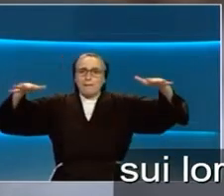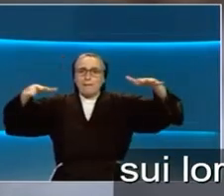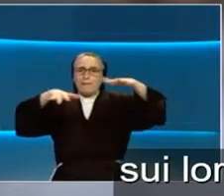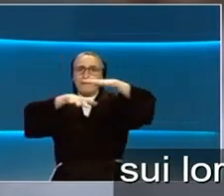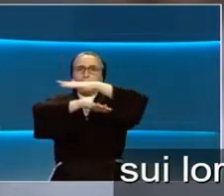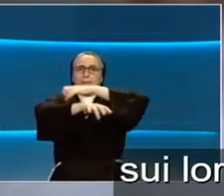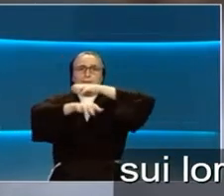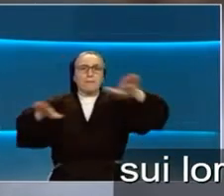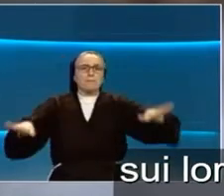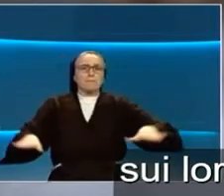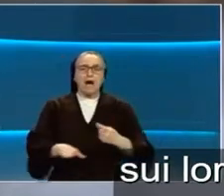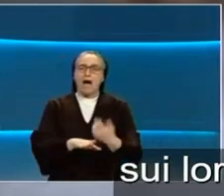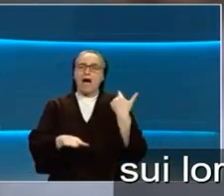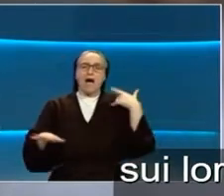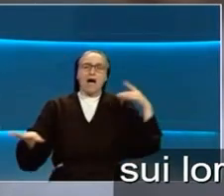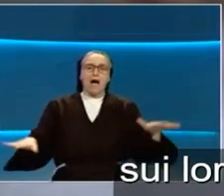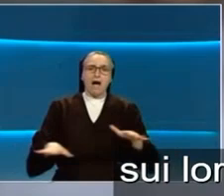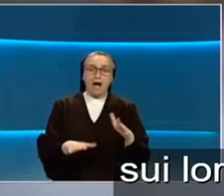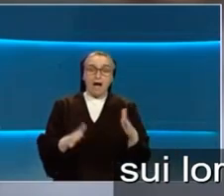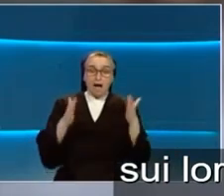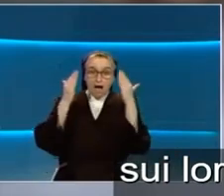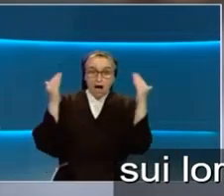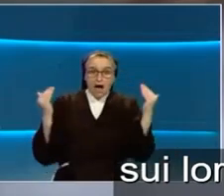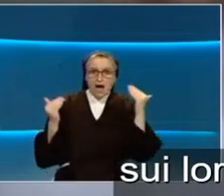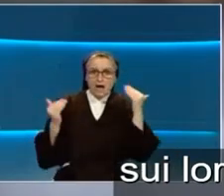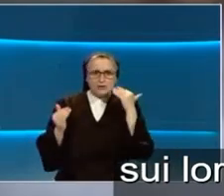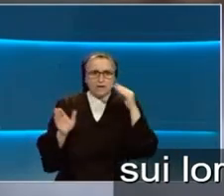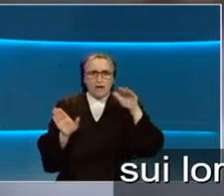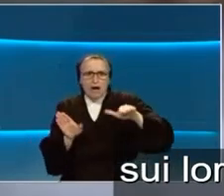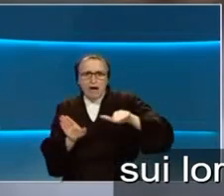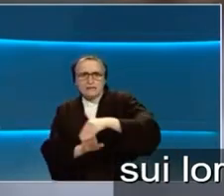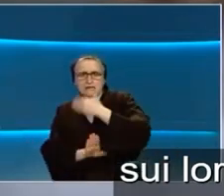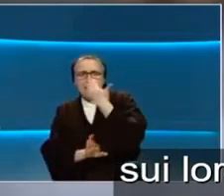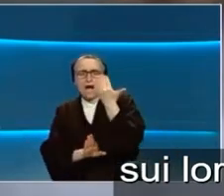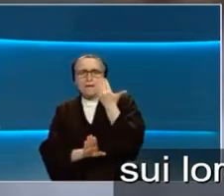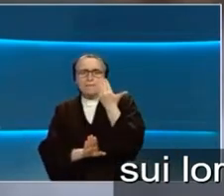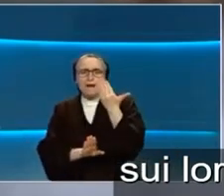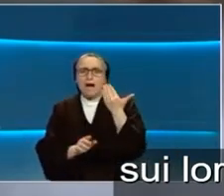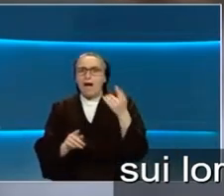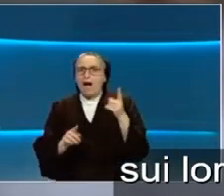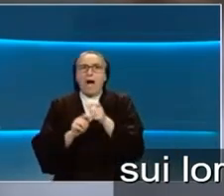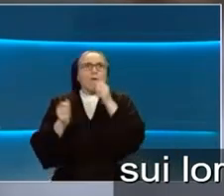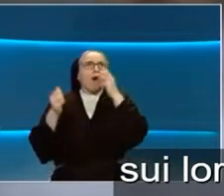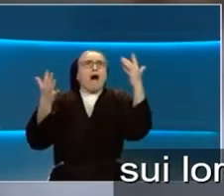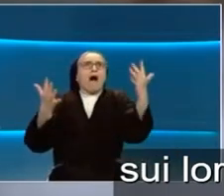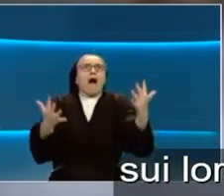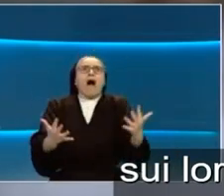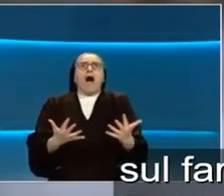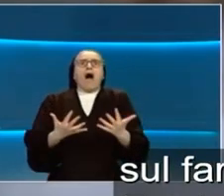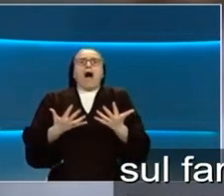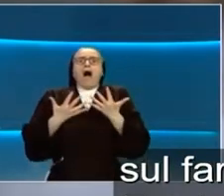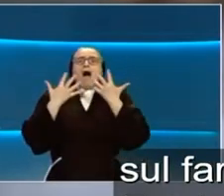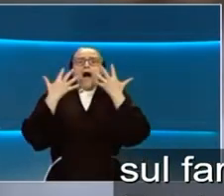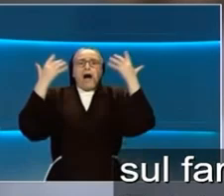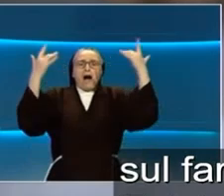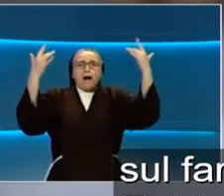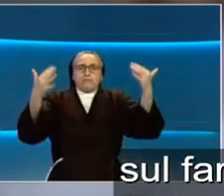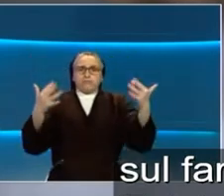consueto, mentre gli egiziani, fuggendo, gli si dirigevano contro.